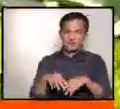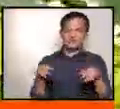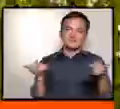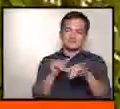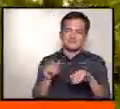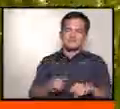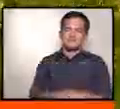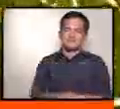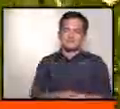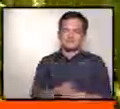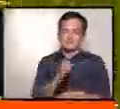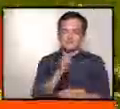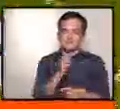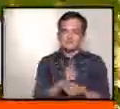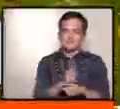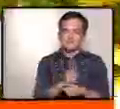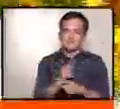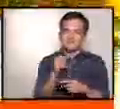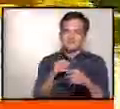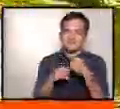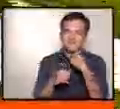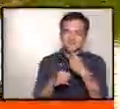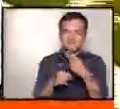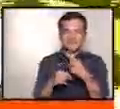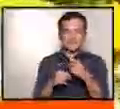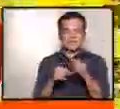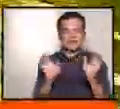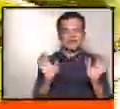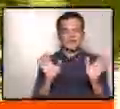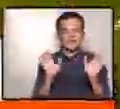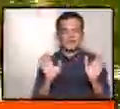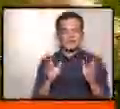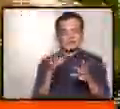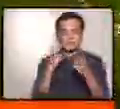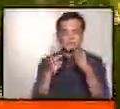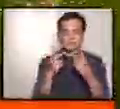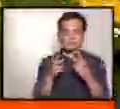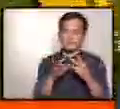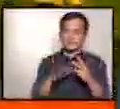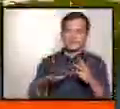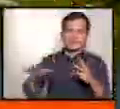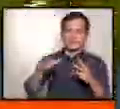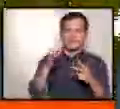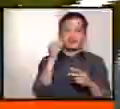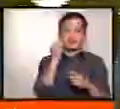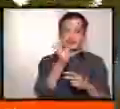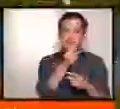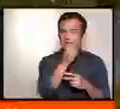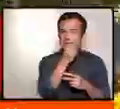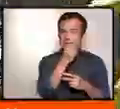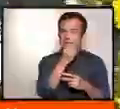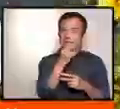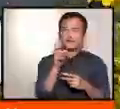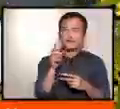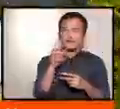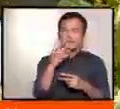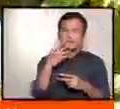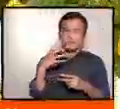din. Sigurado namang mapapasabi kayo ng amazing kapag nakita nyo itong sunflower maze na ito